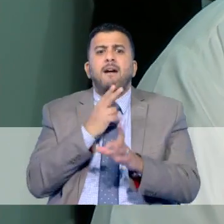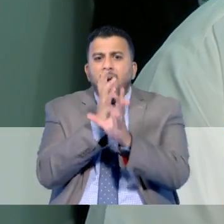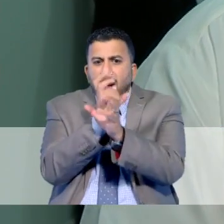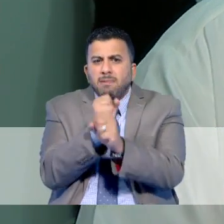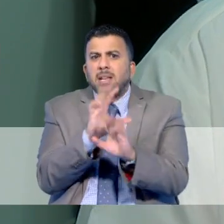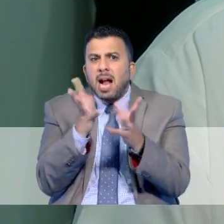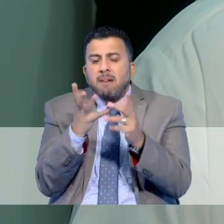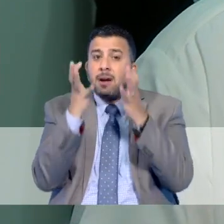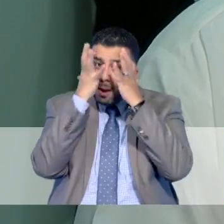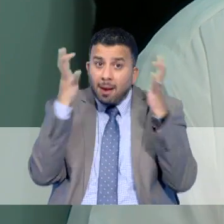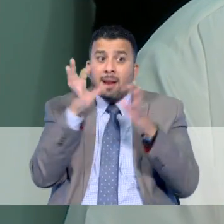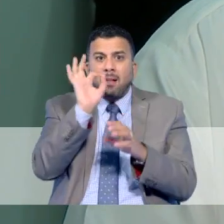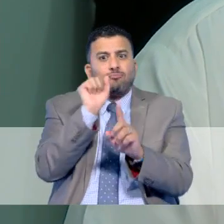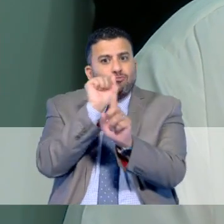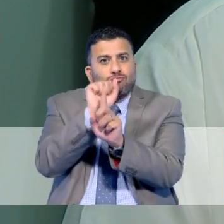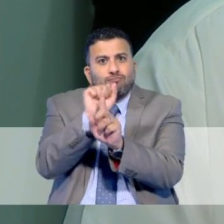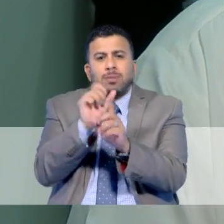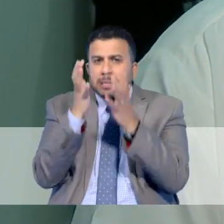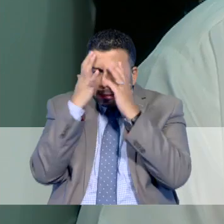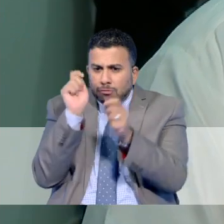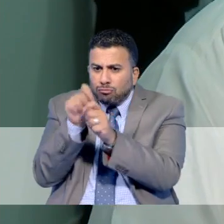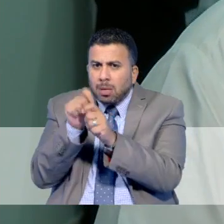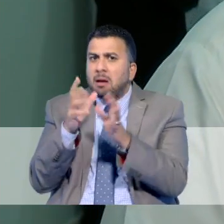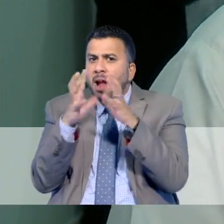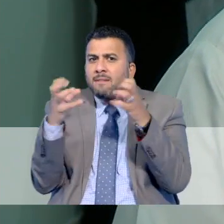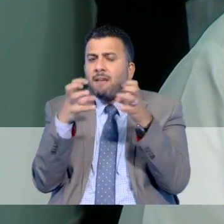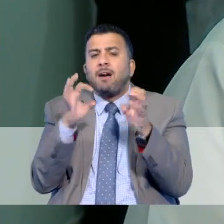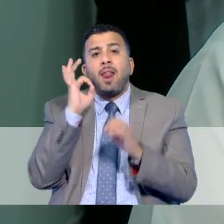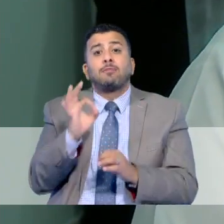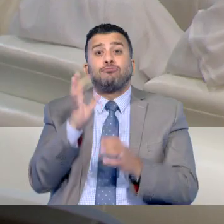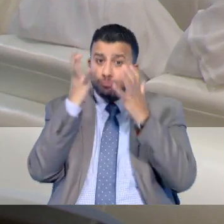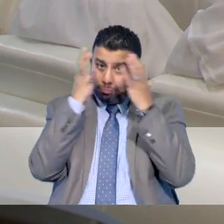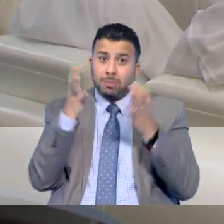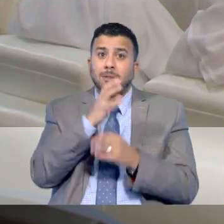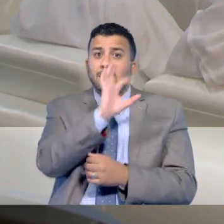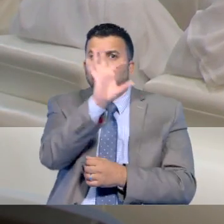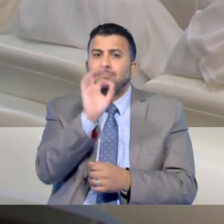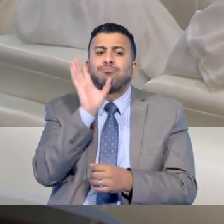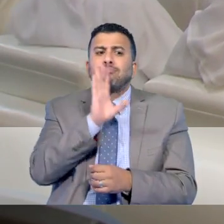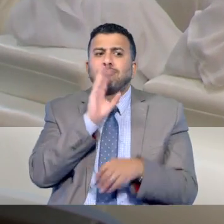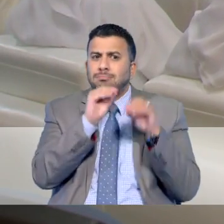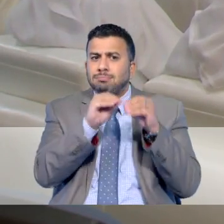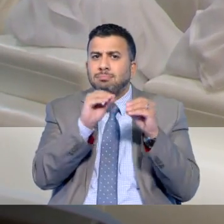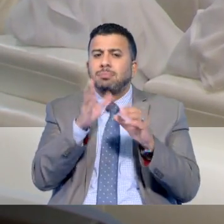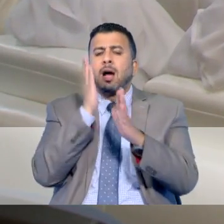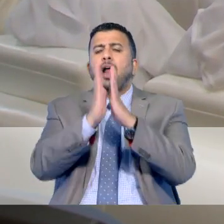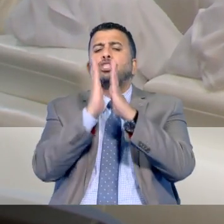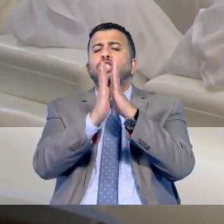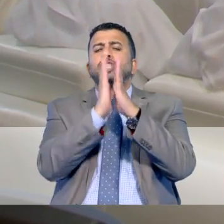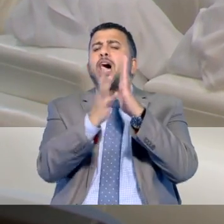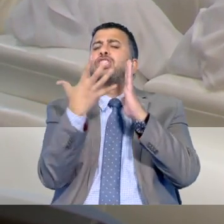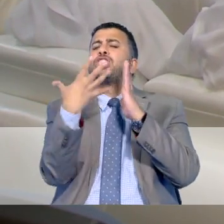من الأمور، وأيضا في مجال البحث الميداني والعمل الأرشيفي في مجال التراث.